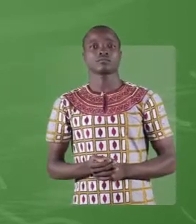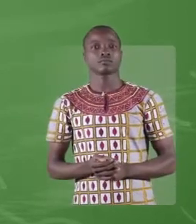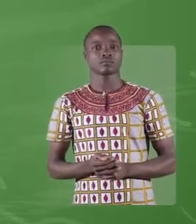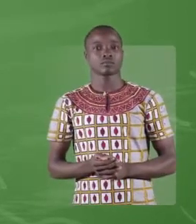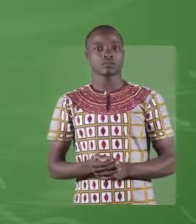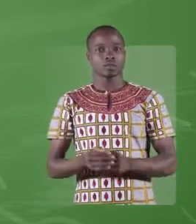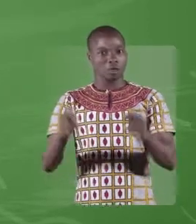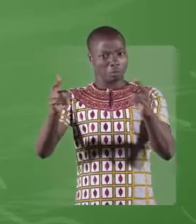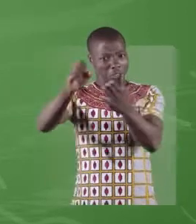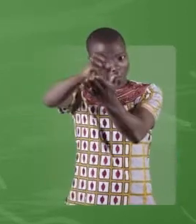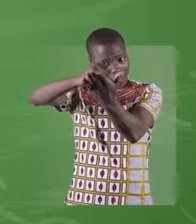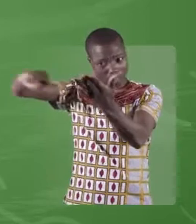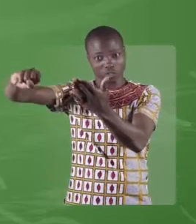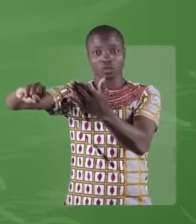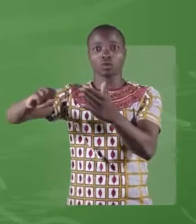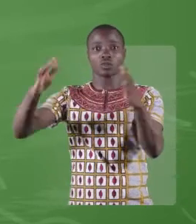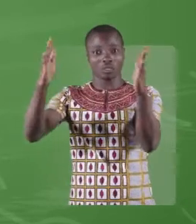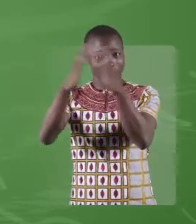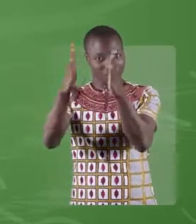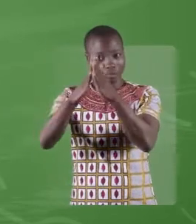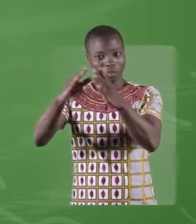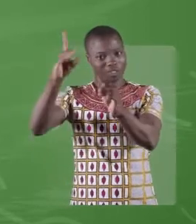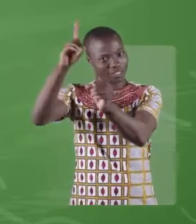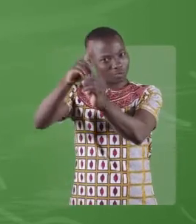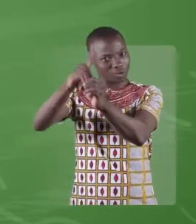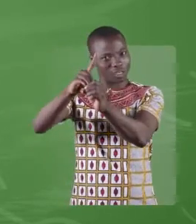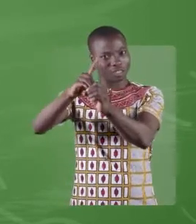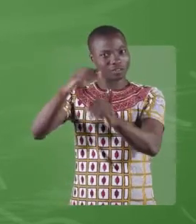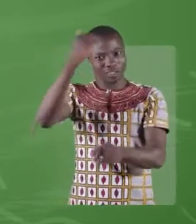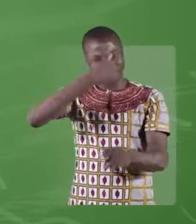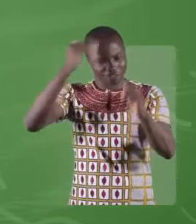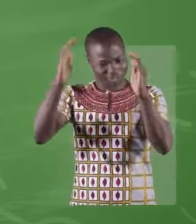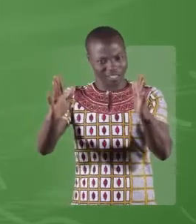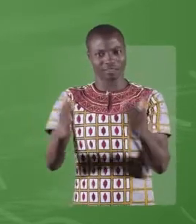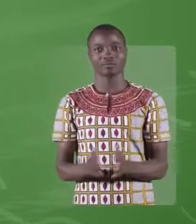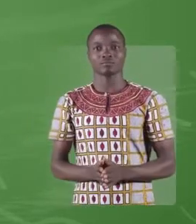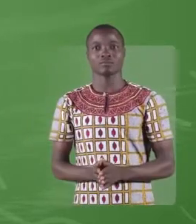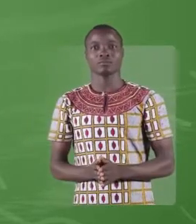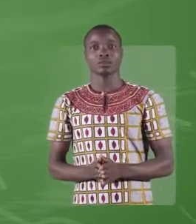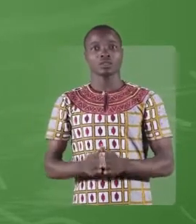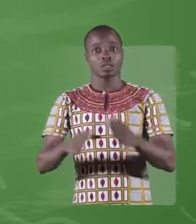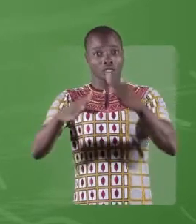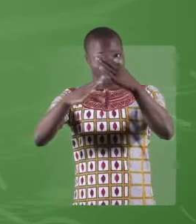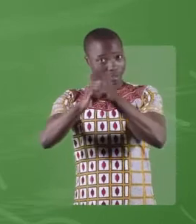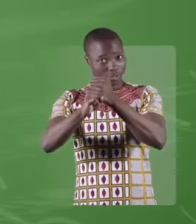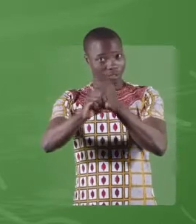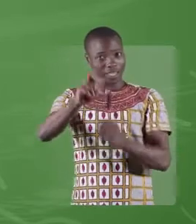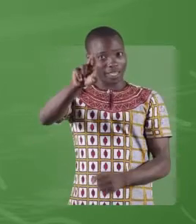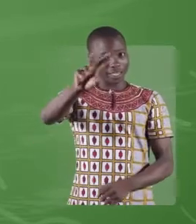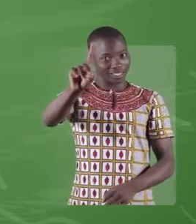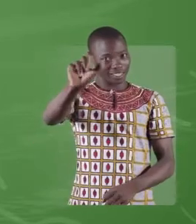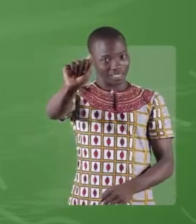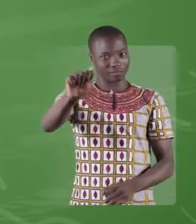C'est une sous-section du Rassemblement démocratique africain, en abrégé